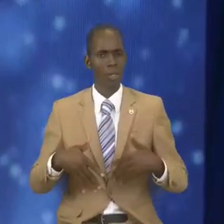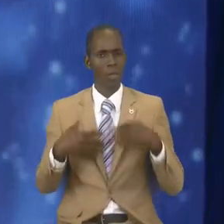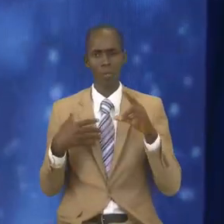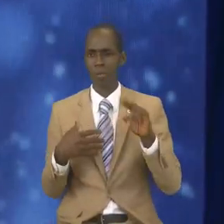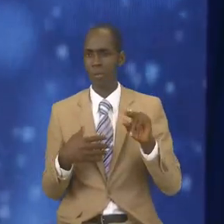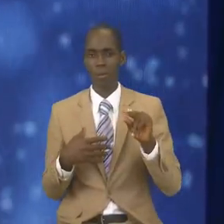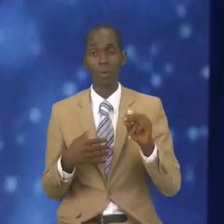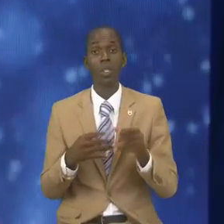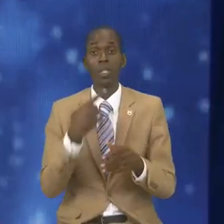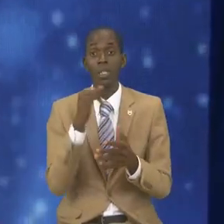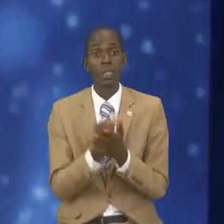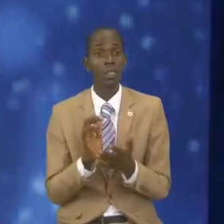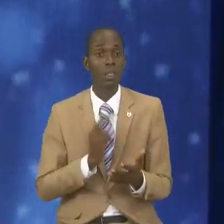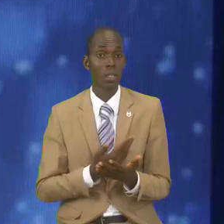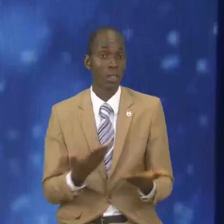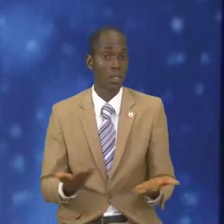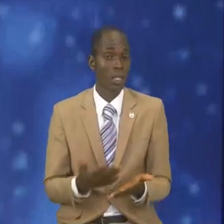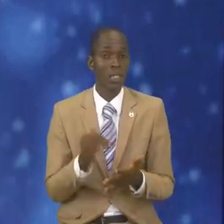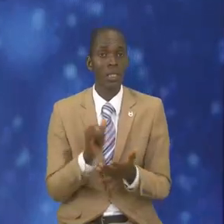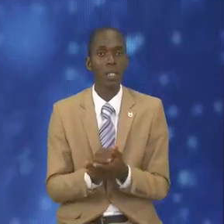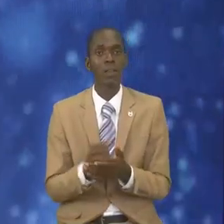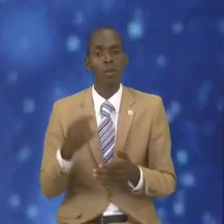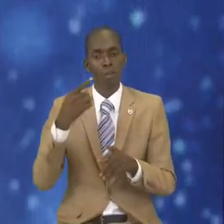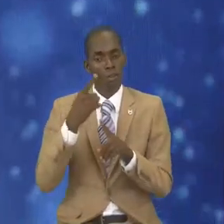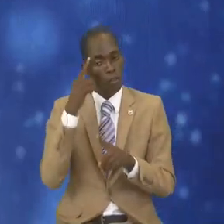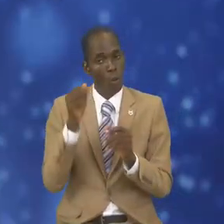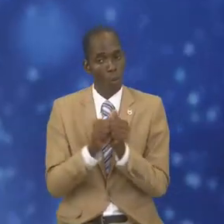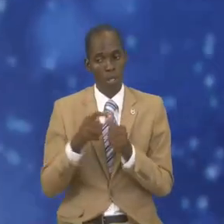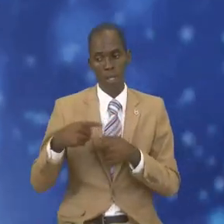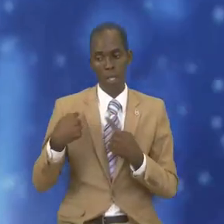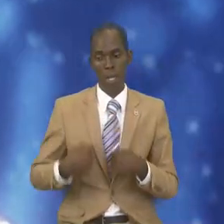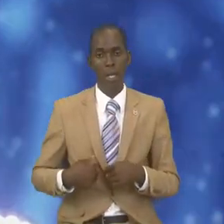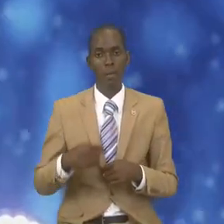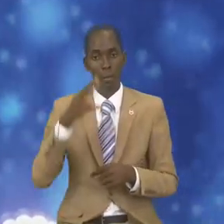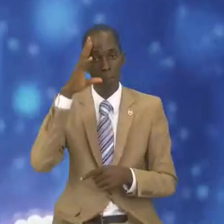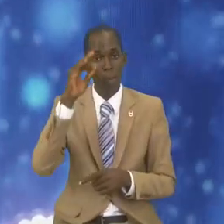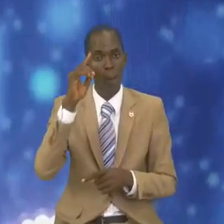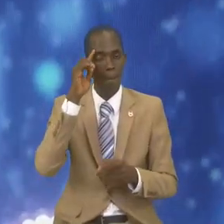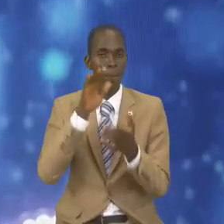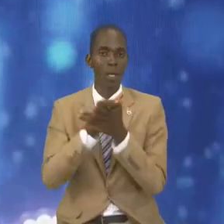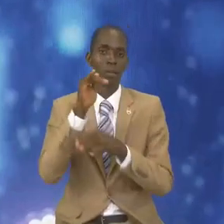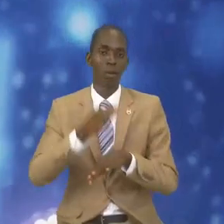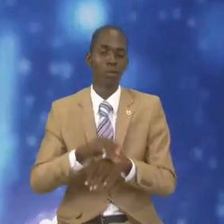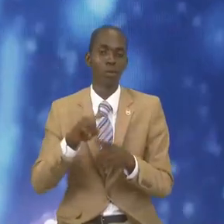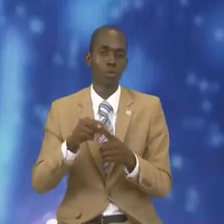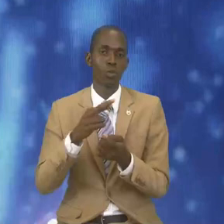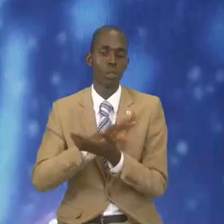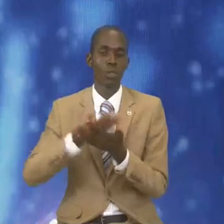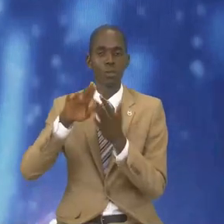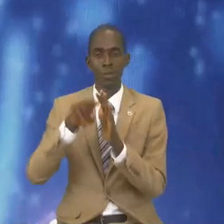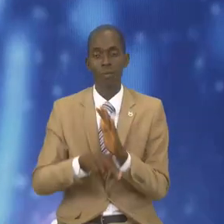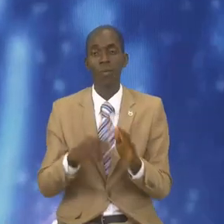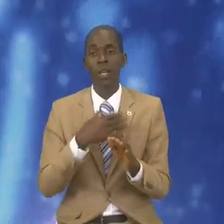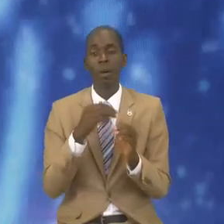tout. Il nous dit ici, il dit, quand c'est en croyant du cœur qu'on parvient à la justice, et c'est